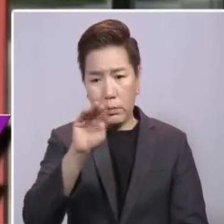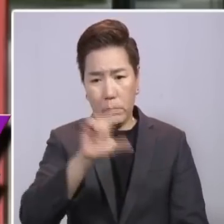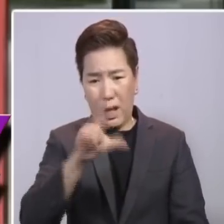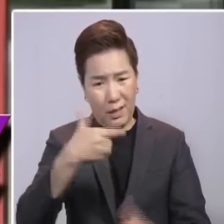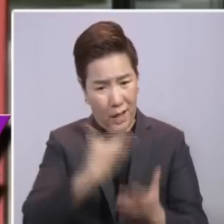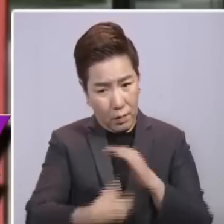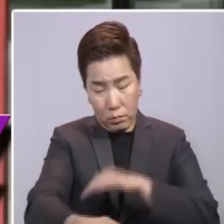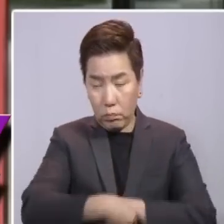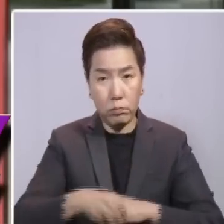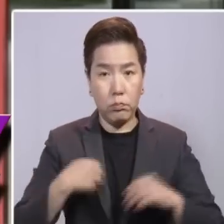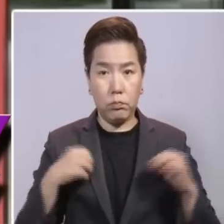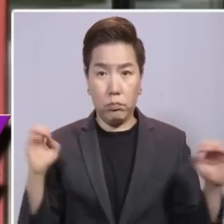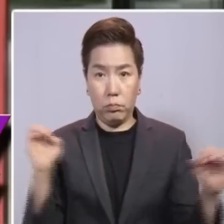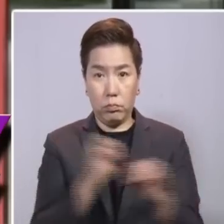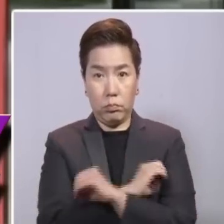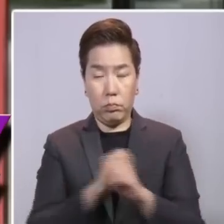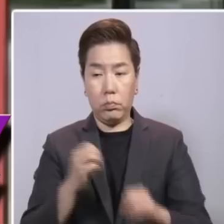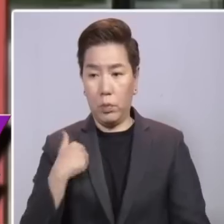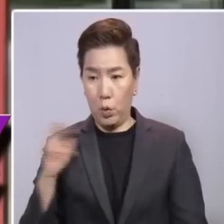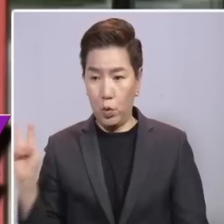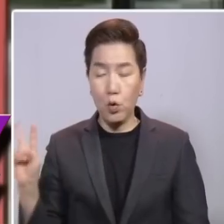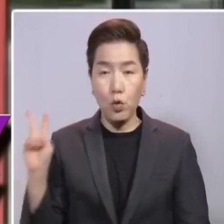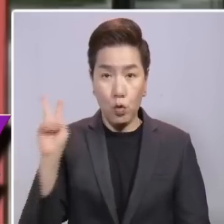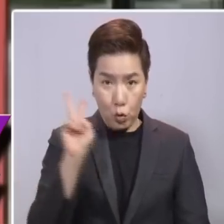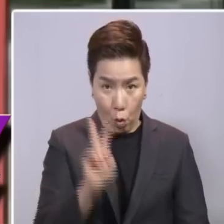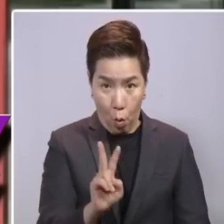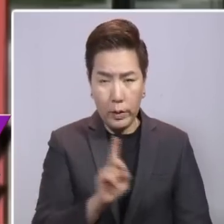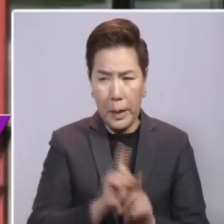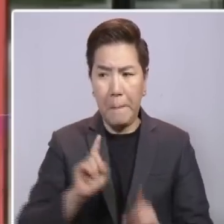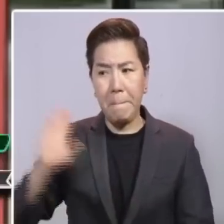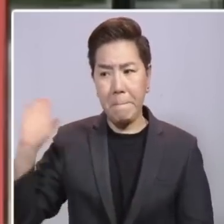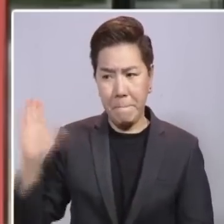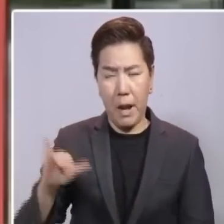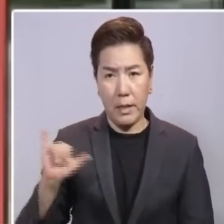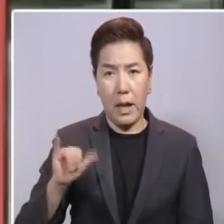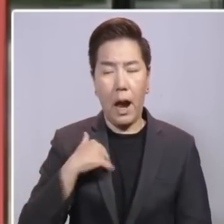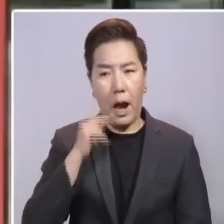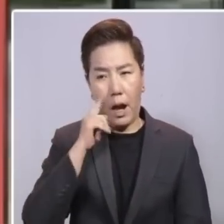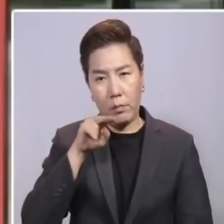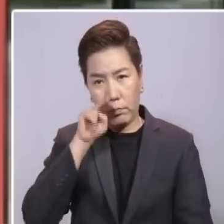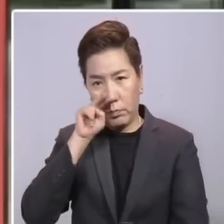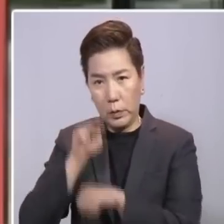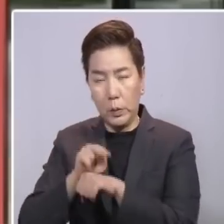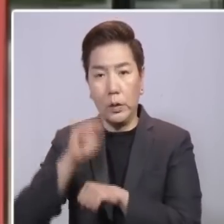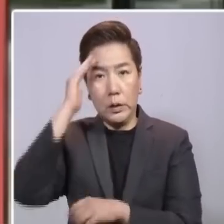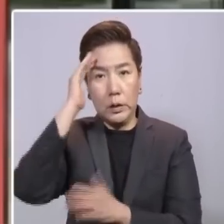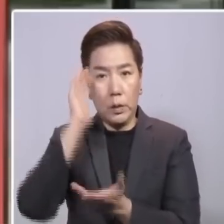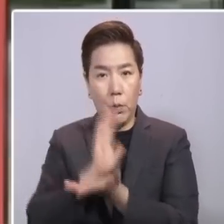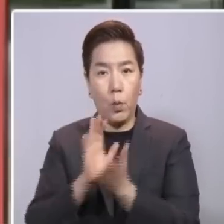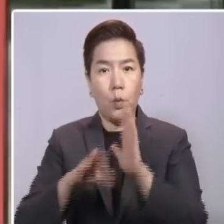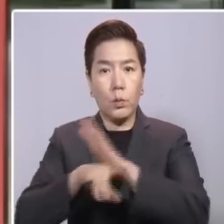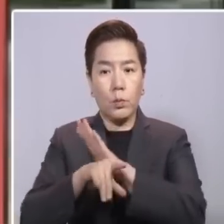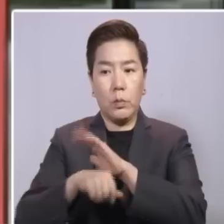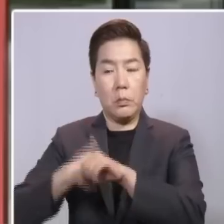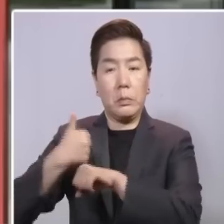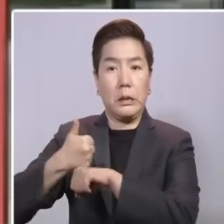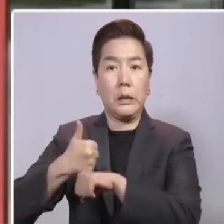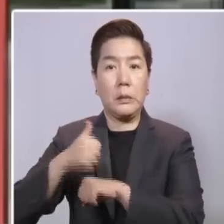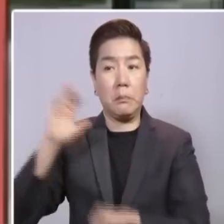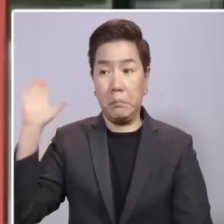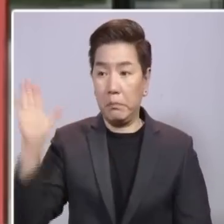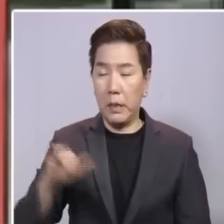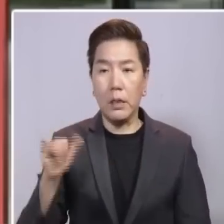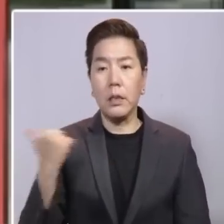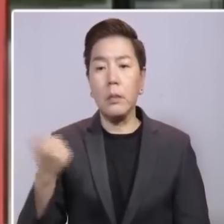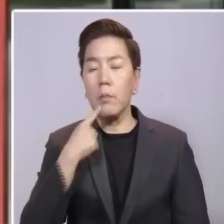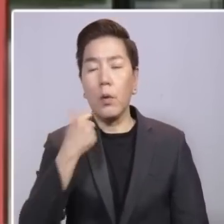ส่วนหนึ่งเป็นส่วนที่เดินทางมาแต่ว่าคนที่ยังไม่เดินทางมาแล้วสื่อจับตานะครับก็คือผู้บังคับการตำรวจภูธรจังหวัดชลบุรีวันนี้ท่านยืนยัน